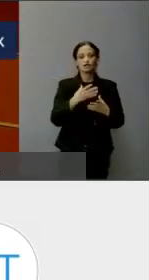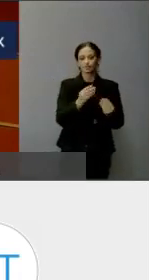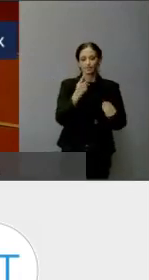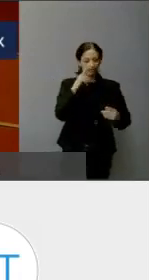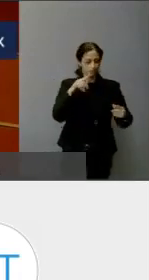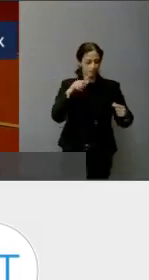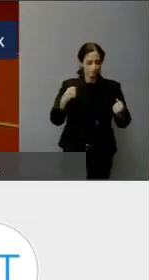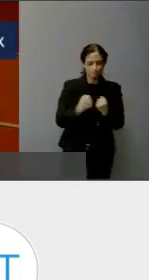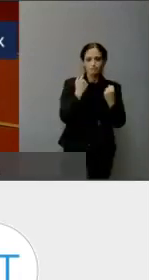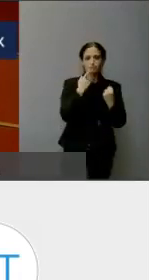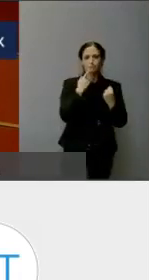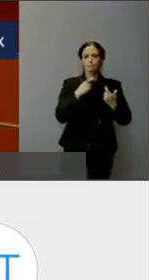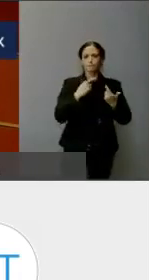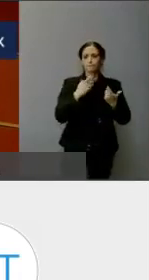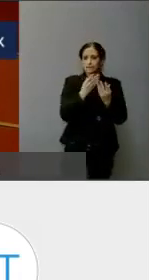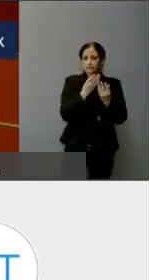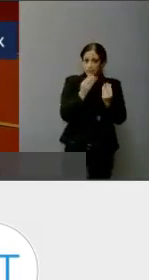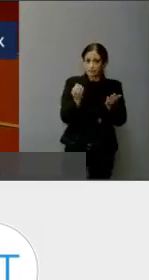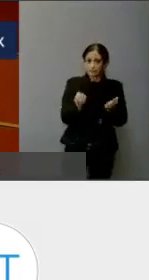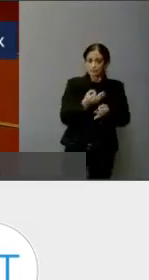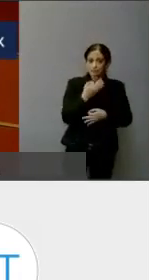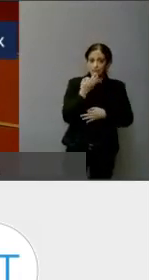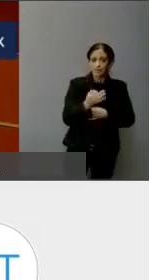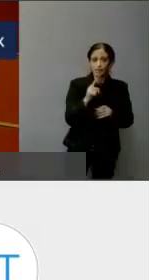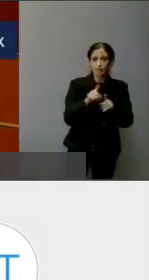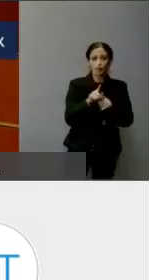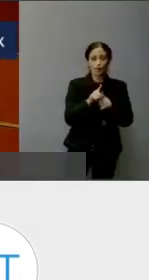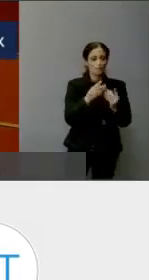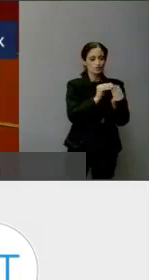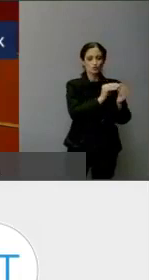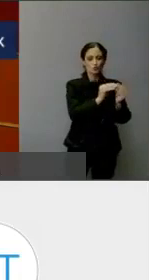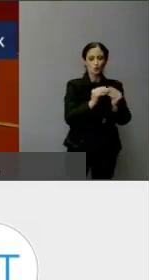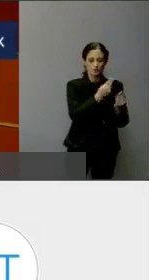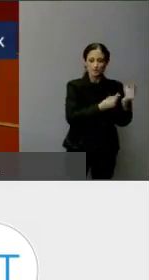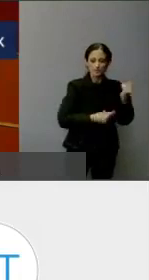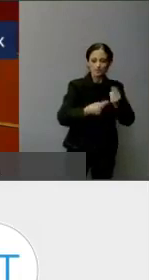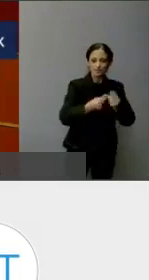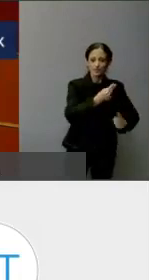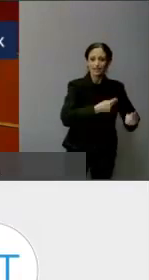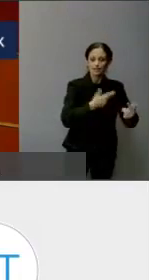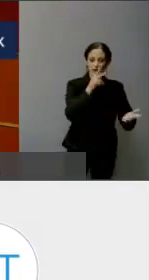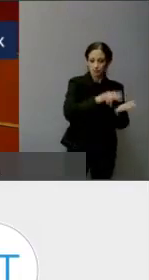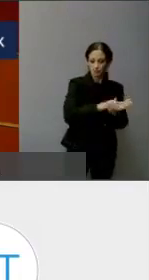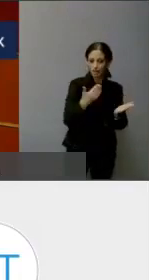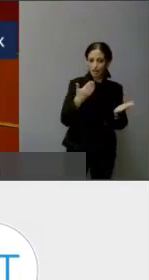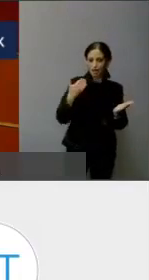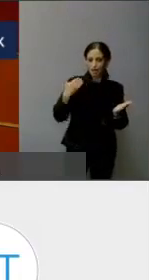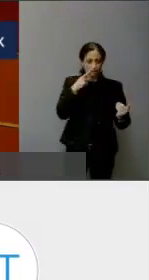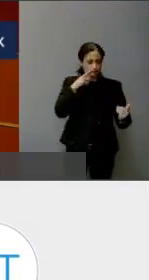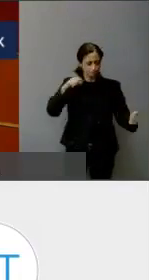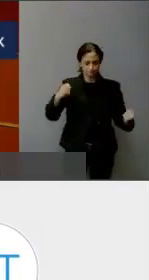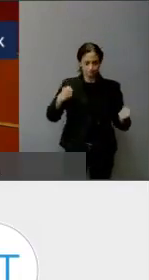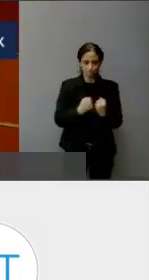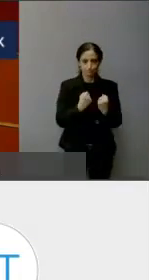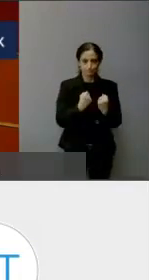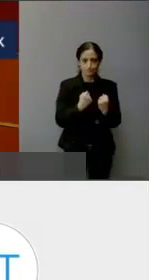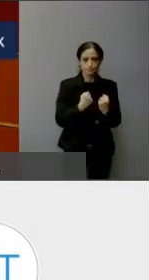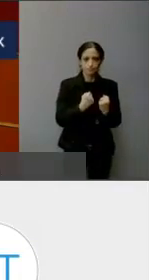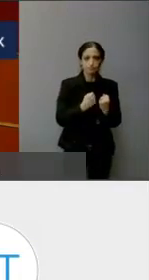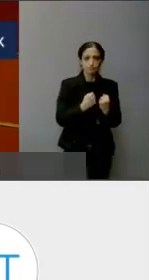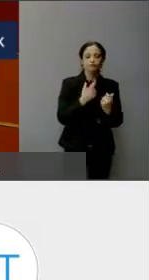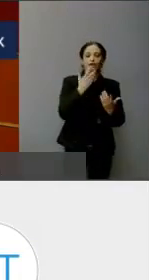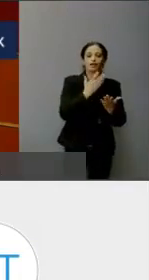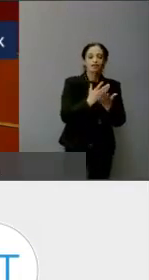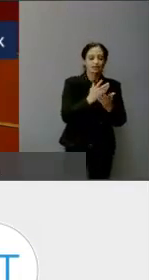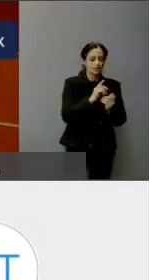loro spesso anzi quasi sempre in contrasto con gli strumenti di pianificazione approvati precedentemente la serie record di